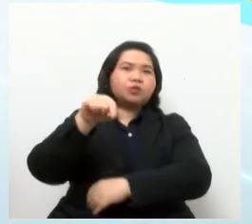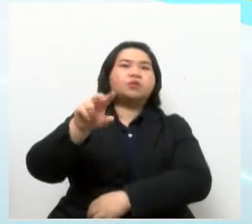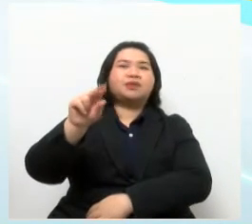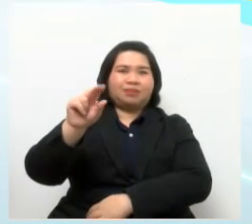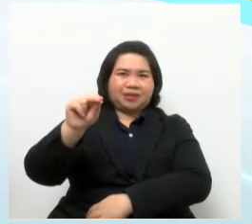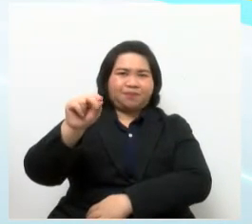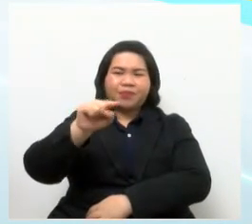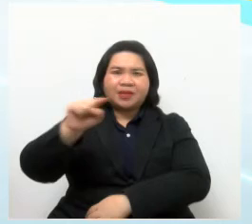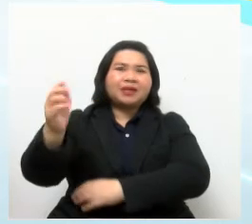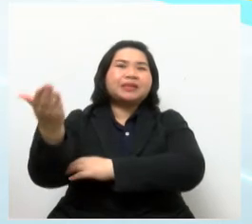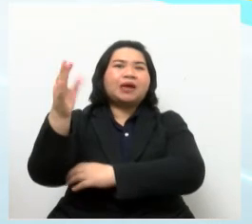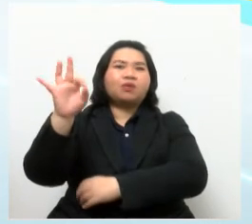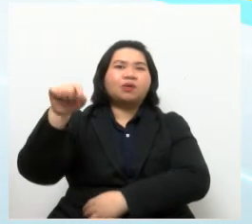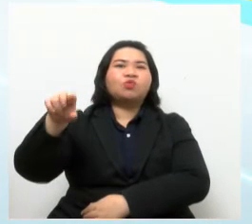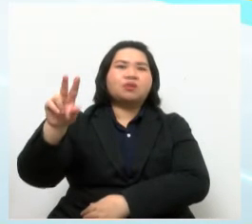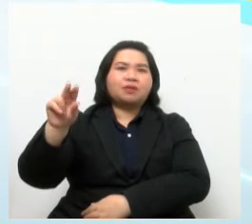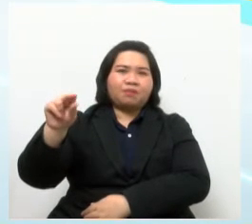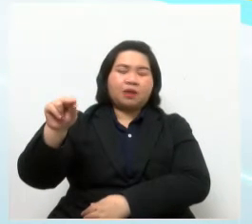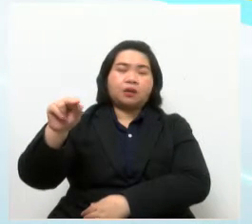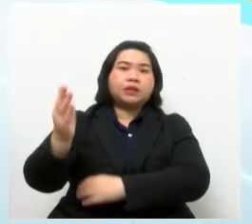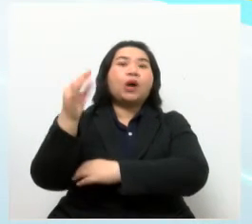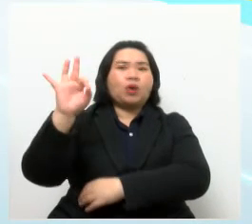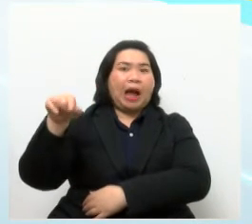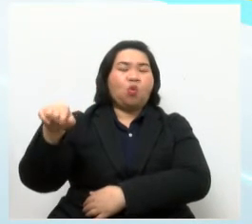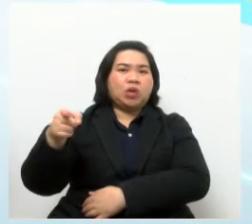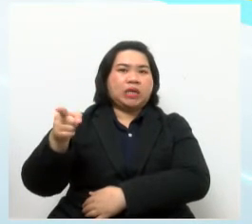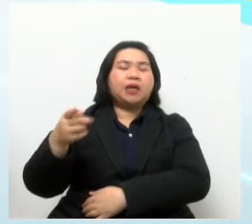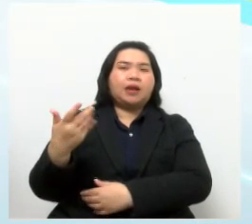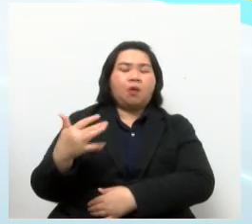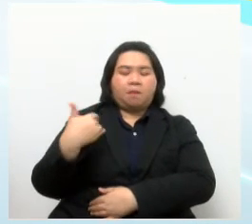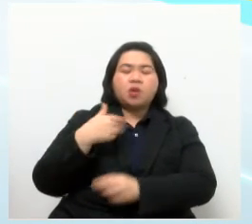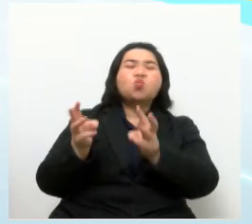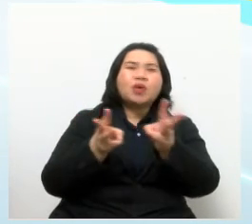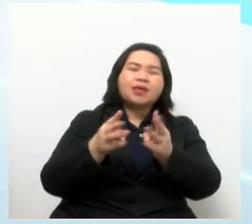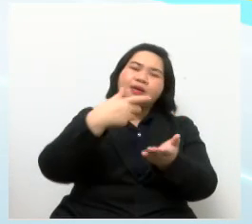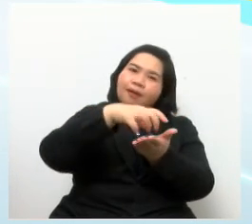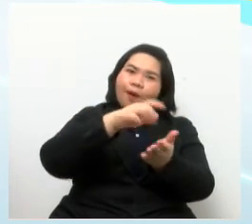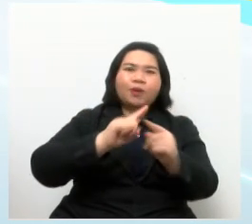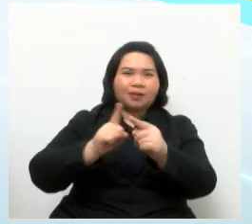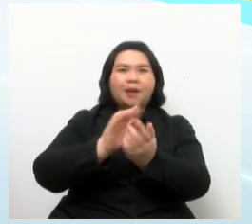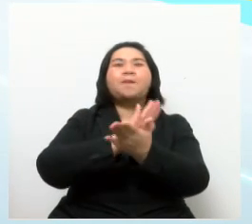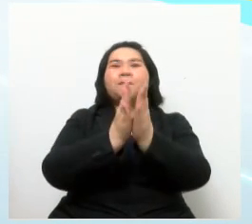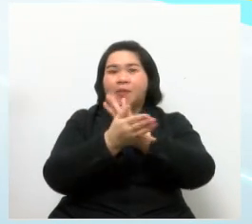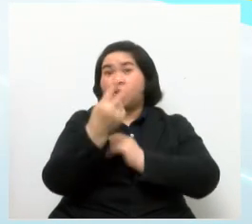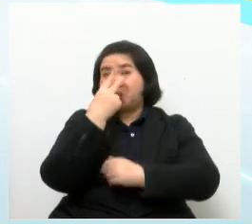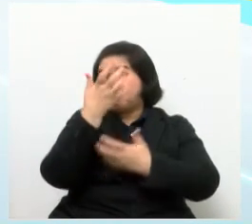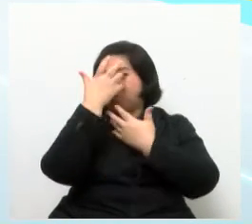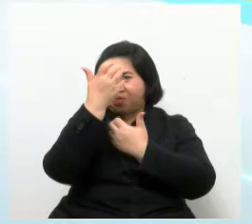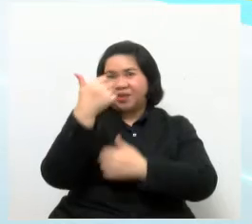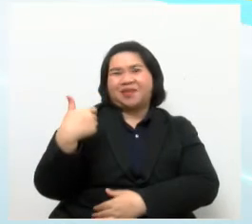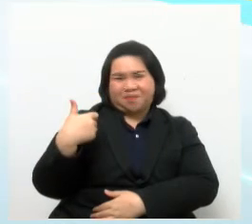นะคะจนถึงเวลา 9:00 นแบบนี้เลยนะคะแต่เราจะมีการปรับเปลี่ยนรูปแบบรายการนะคะเพื่อให้เกิดความน่าสนใจมาก